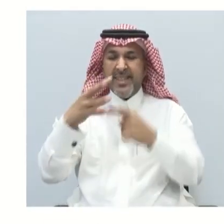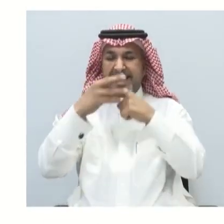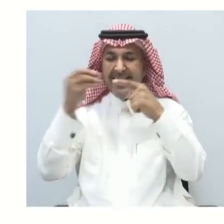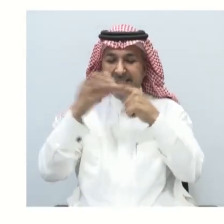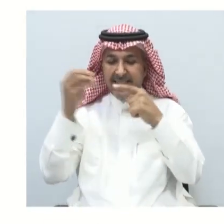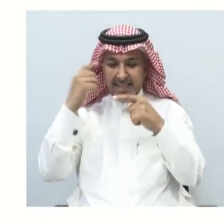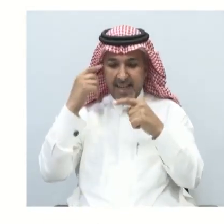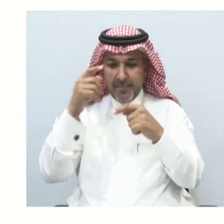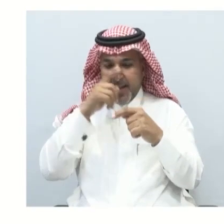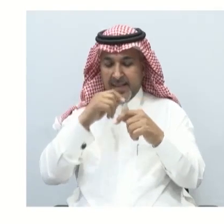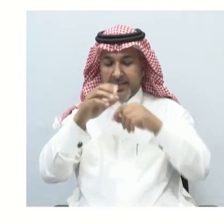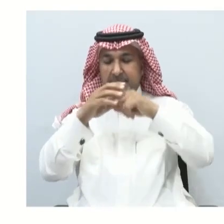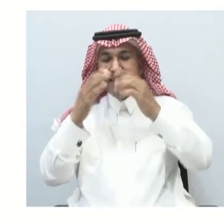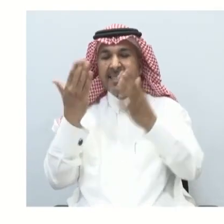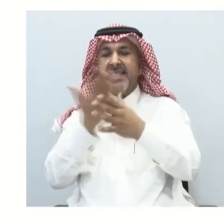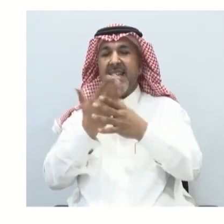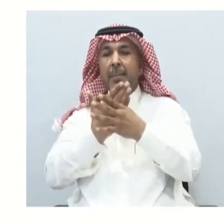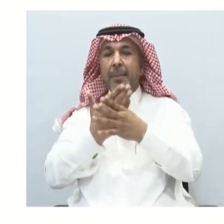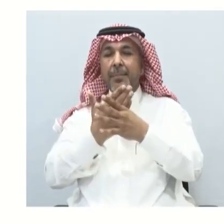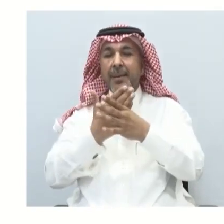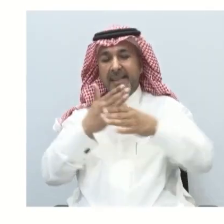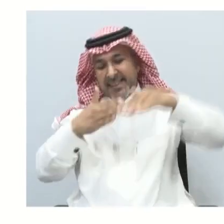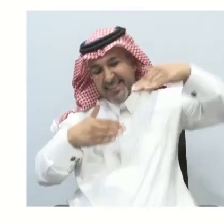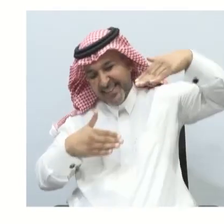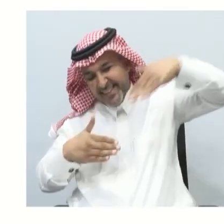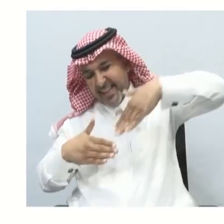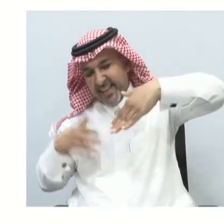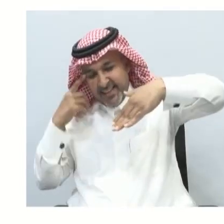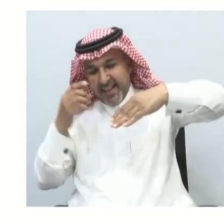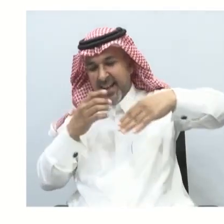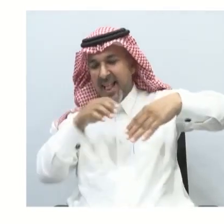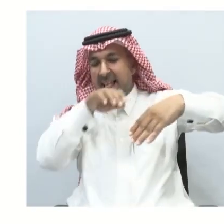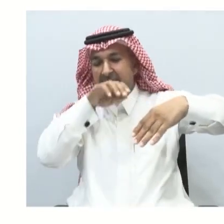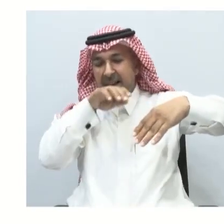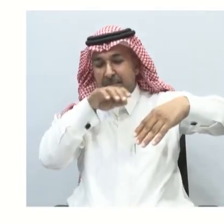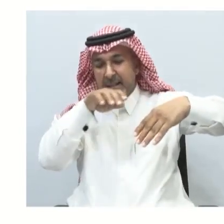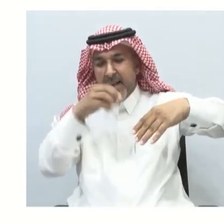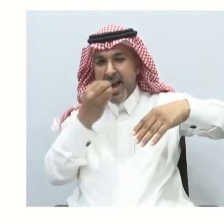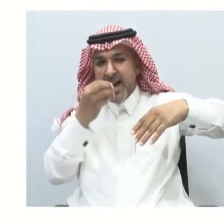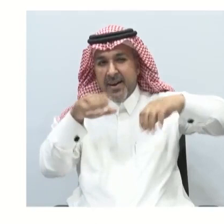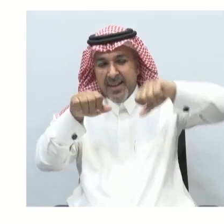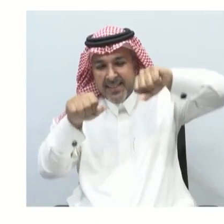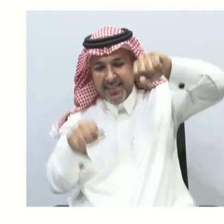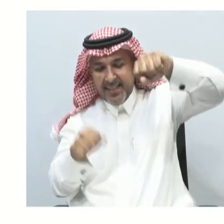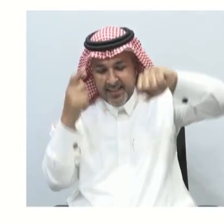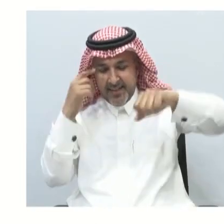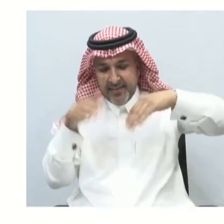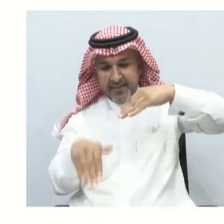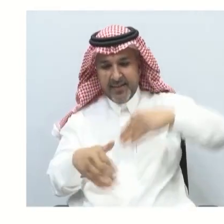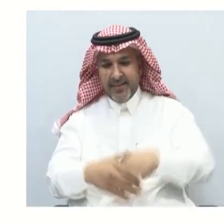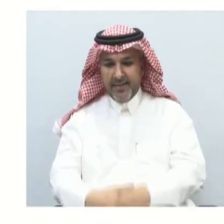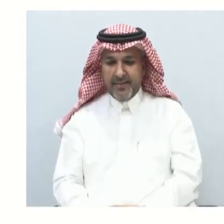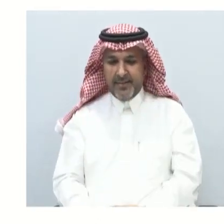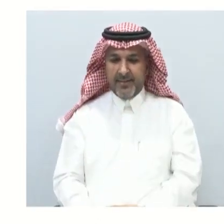الميل فيها سالب قلنا اذا كان الميل سالب ا كان ميل سالب فانا اذا رحت وحده واحده باتجاه اليمين راح